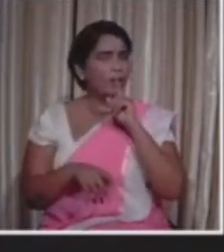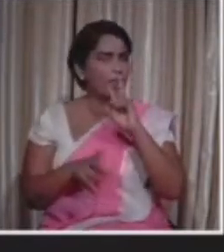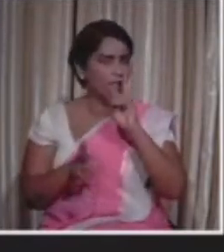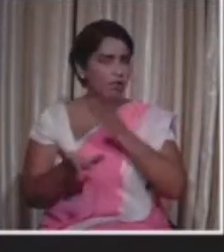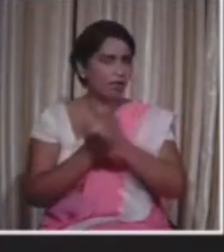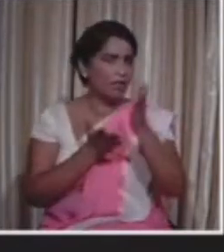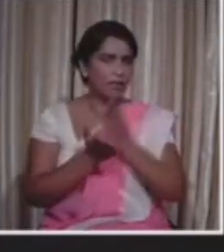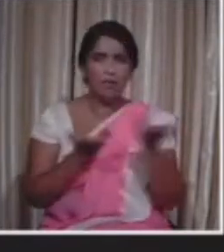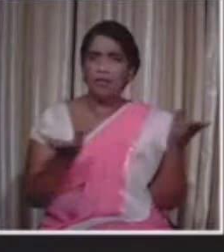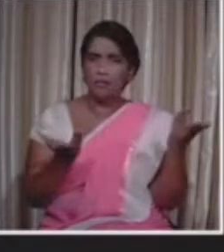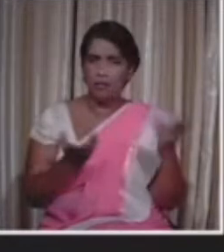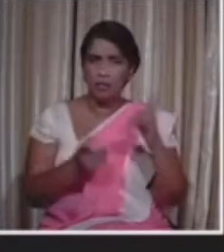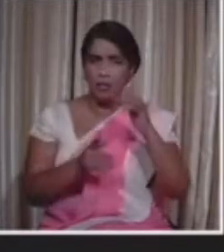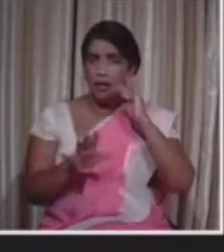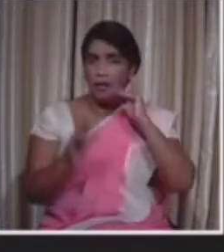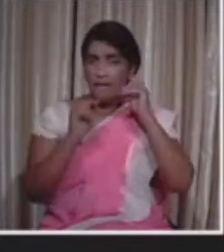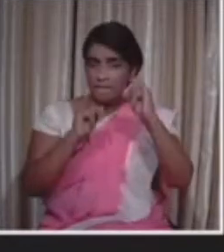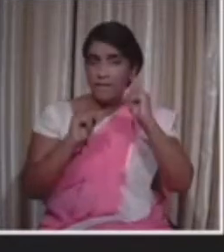Wrong information.